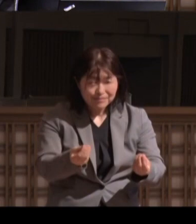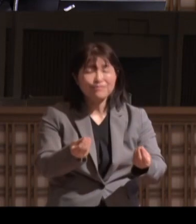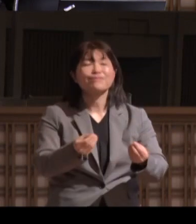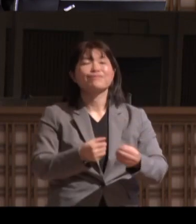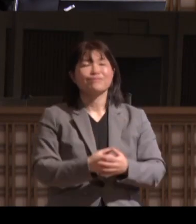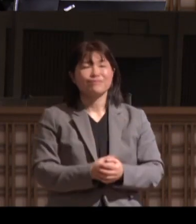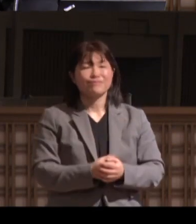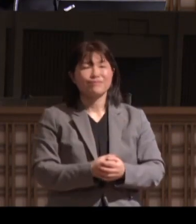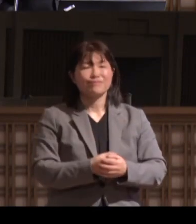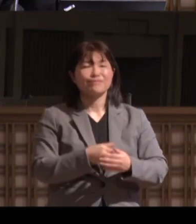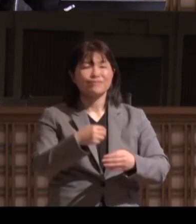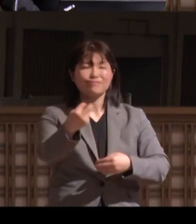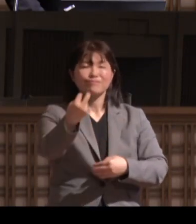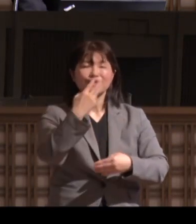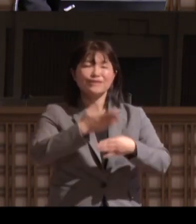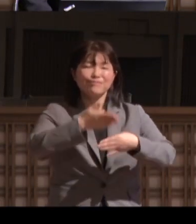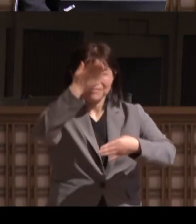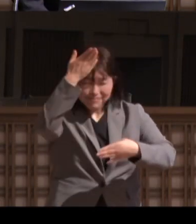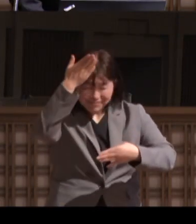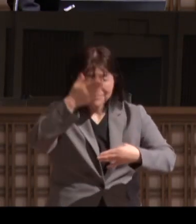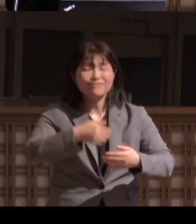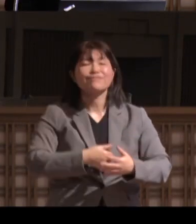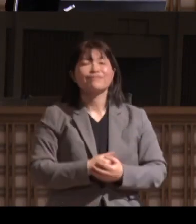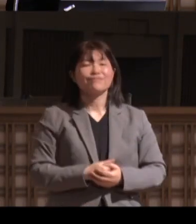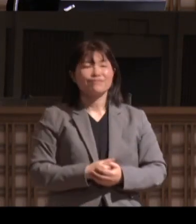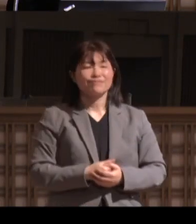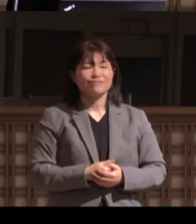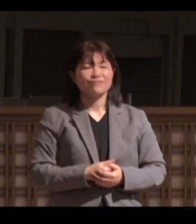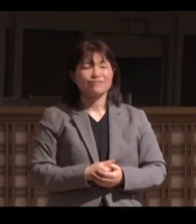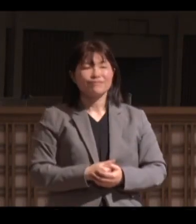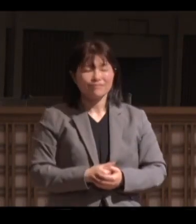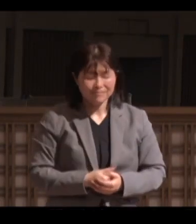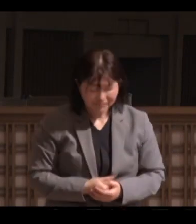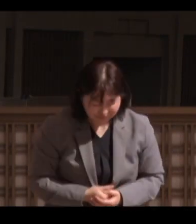たいと思いますどうもご清聴ありがとうございまし